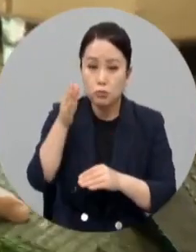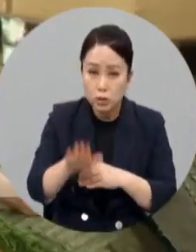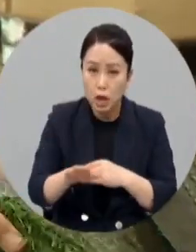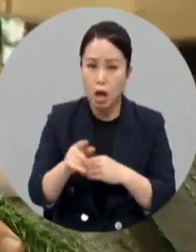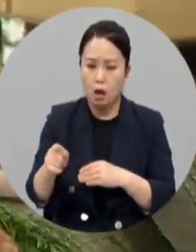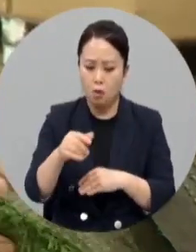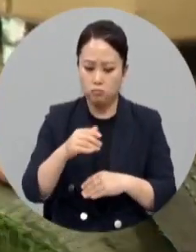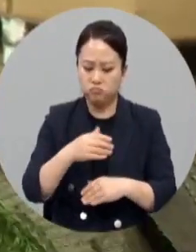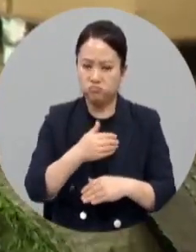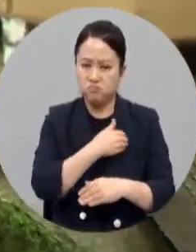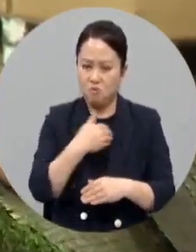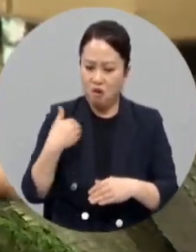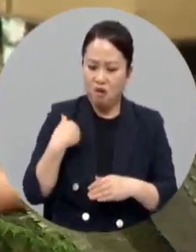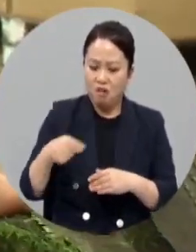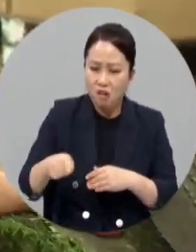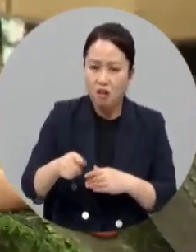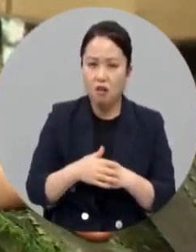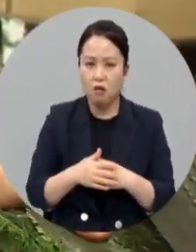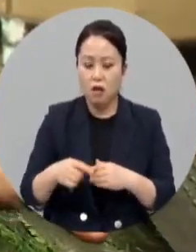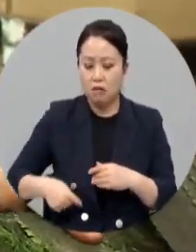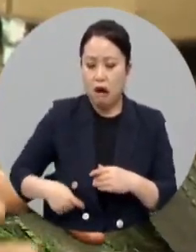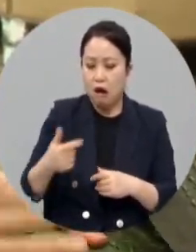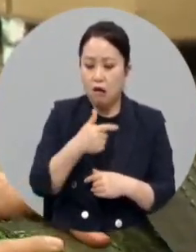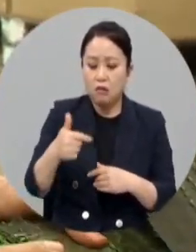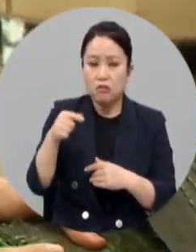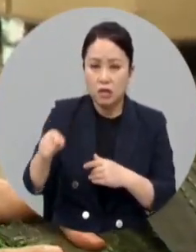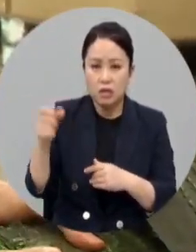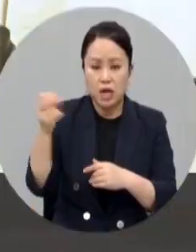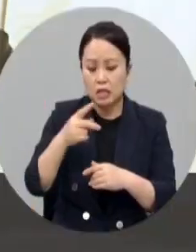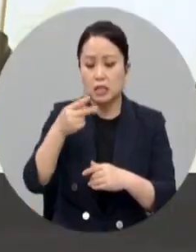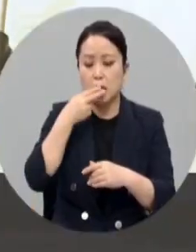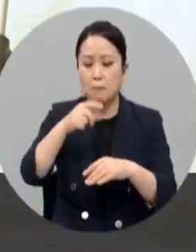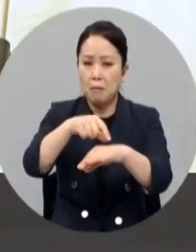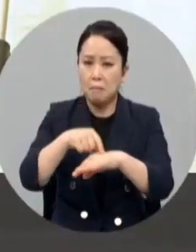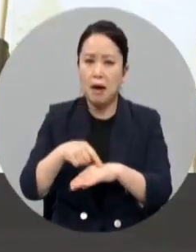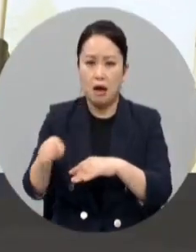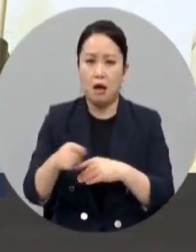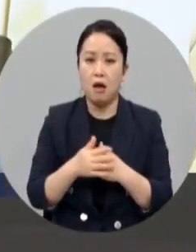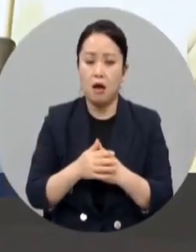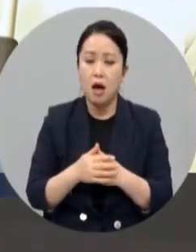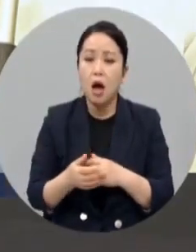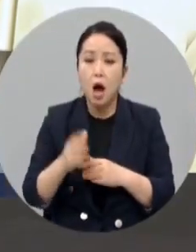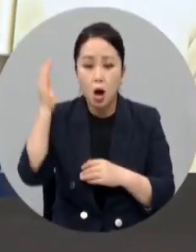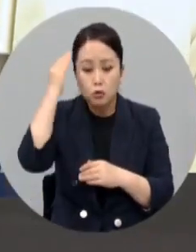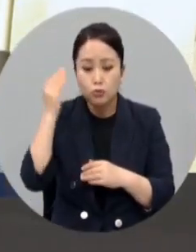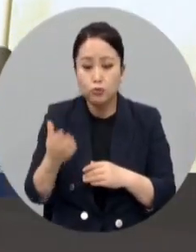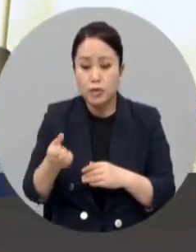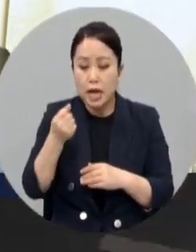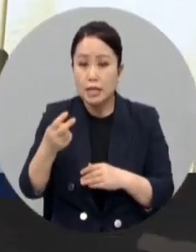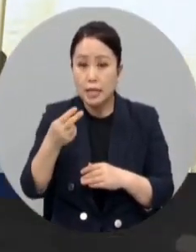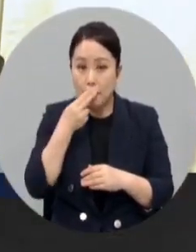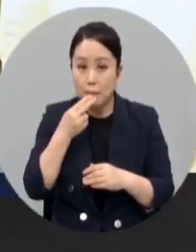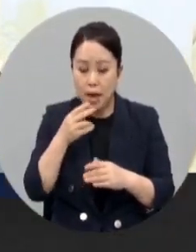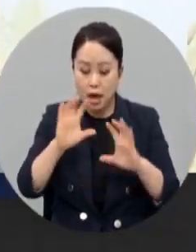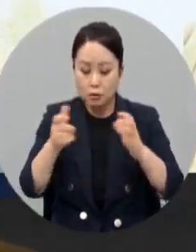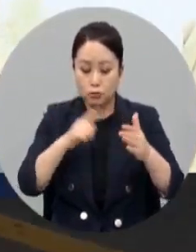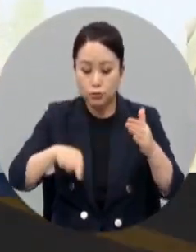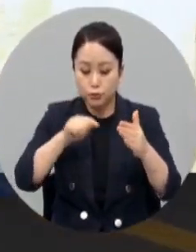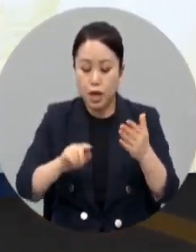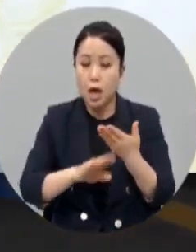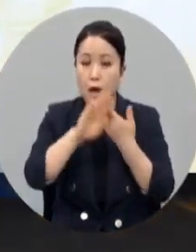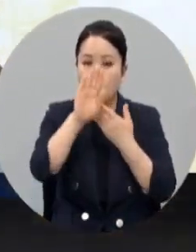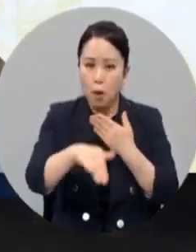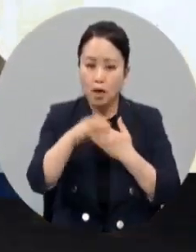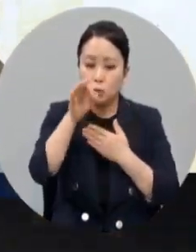중에도 대담하게 다시 담배를 들여온 겁니다. 아무래도 이 국산 담배 국내외 시세 차익이 컸기 때문에